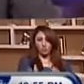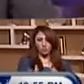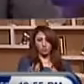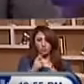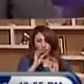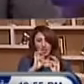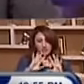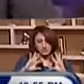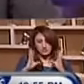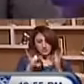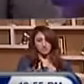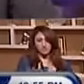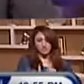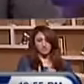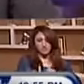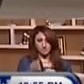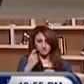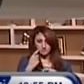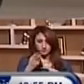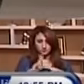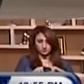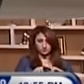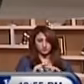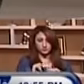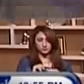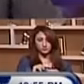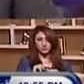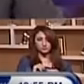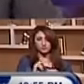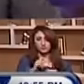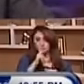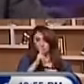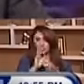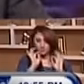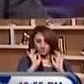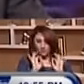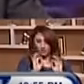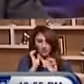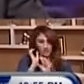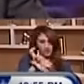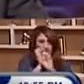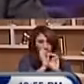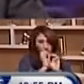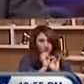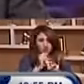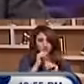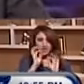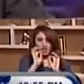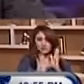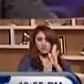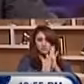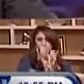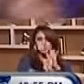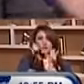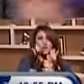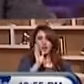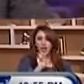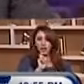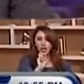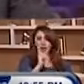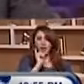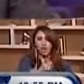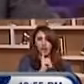بوزيتيف. طب باني عقل وتطلع قدام الكاميرا تقول لي النهضة والتعليم وما في فين